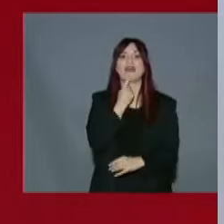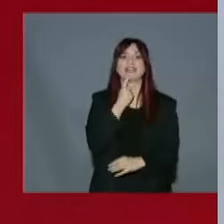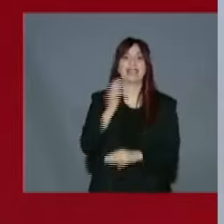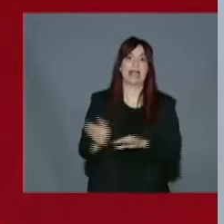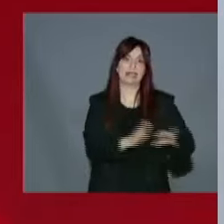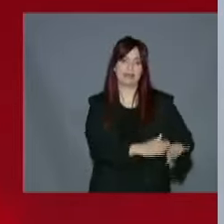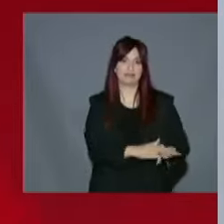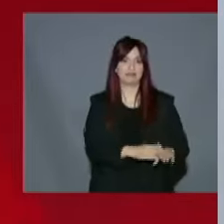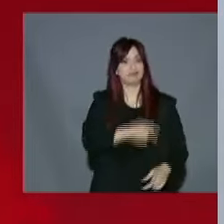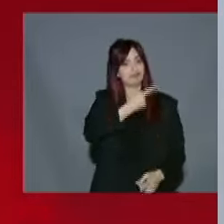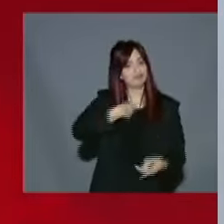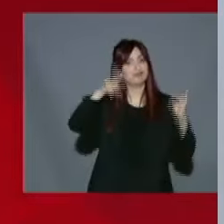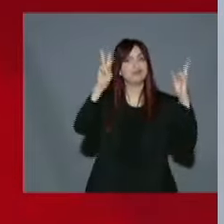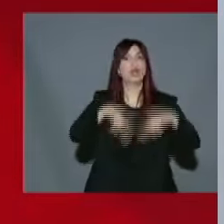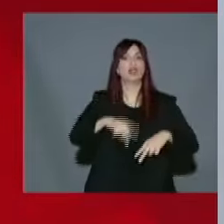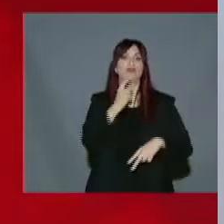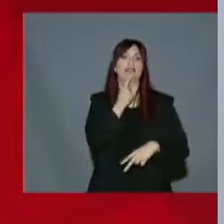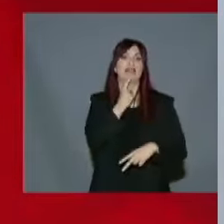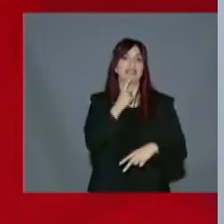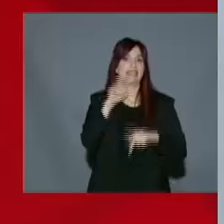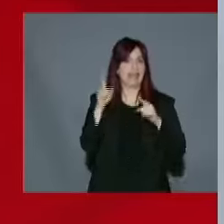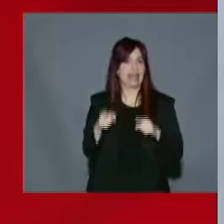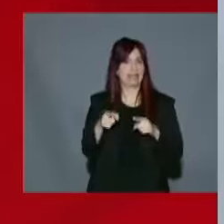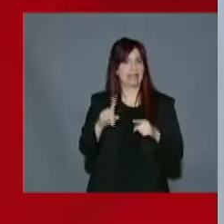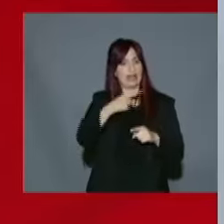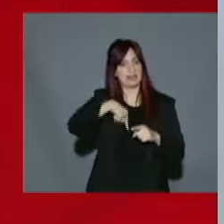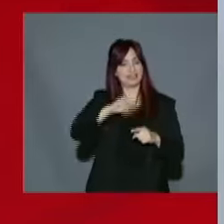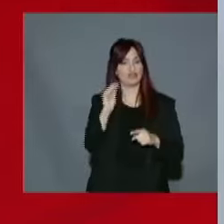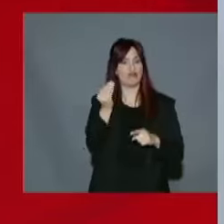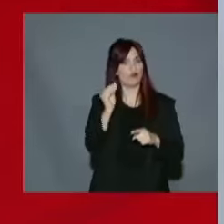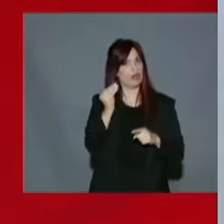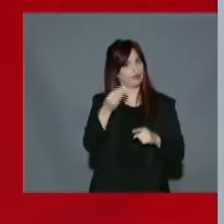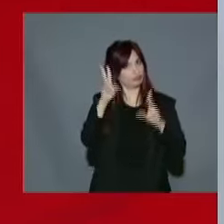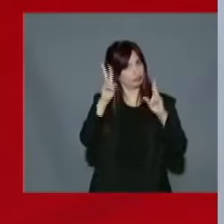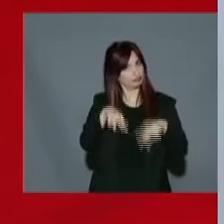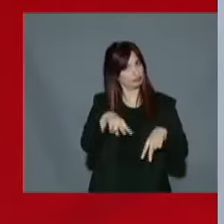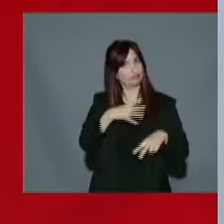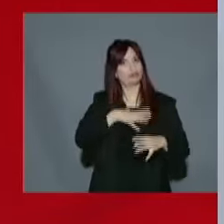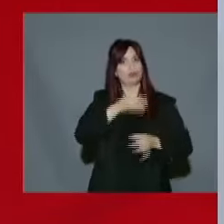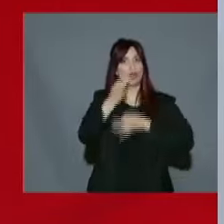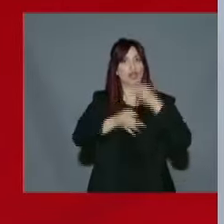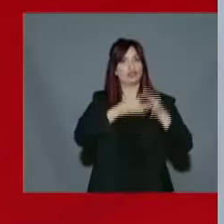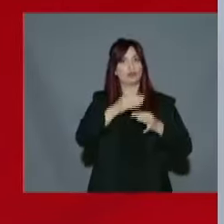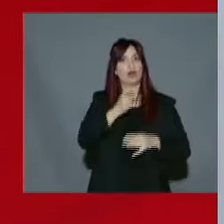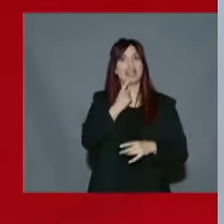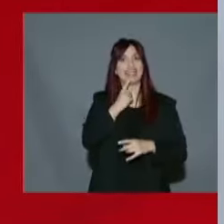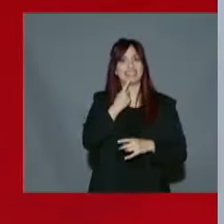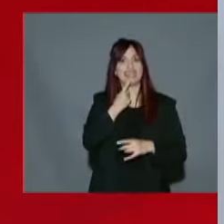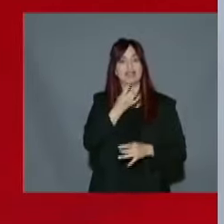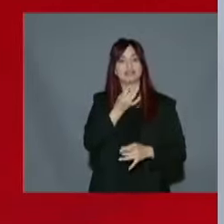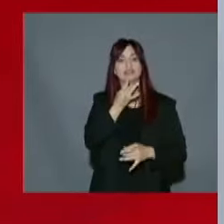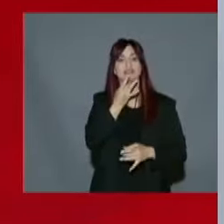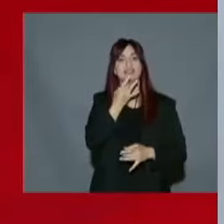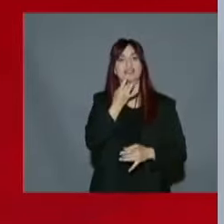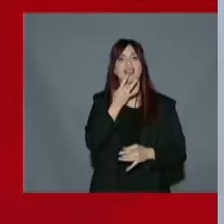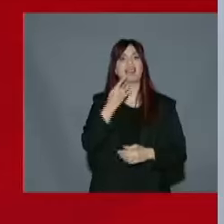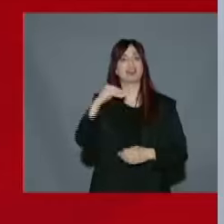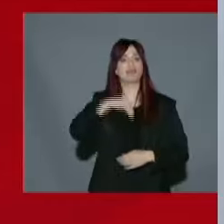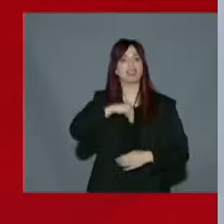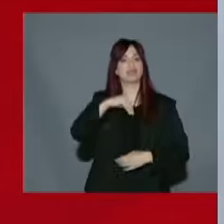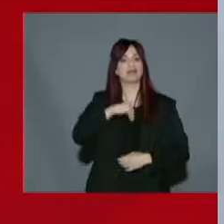διατυπώσεις δημόσιου λόγου έχουν να κάνουν με το ότι ο άλλος αποκλείεται να νικήσει, ο αντίπαλος. Σε